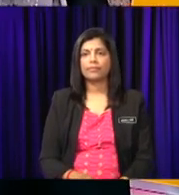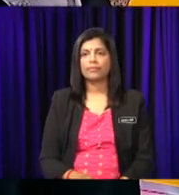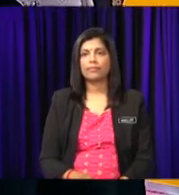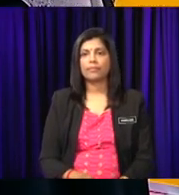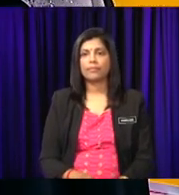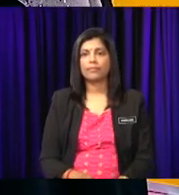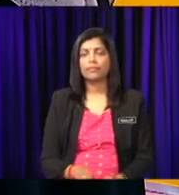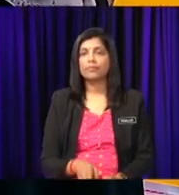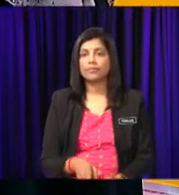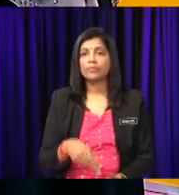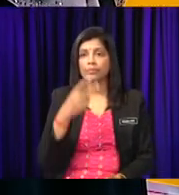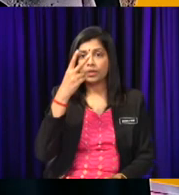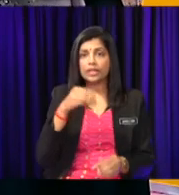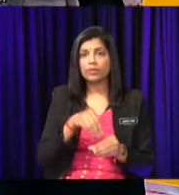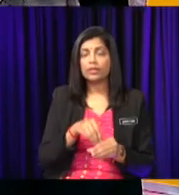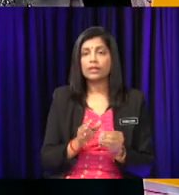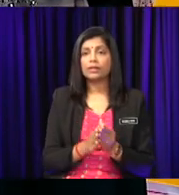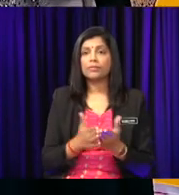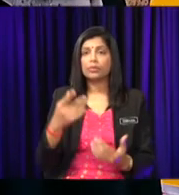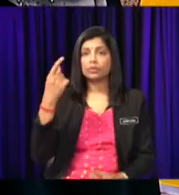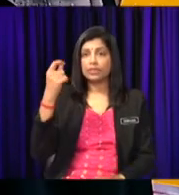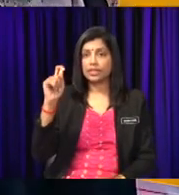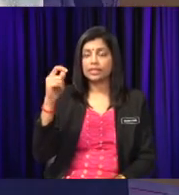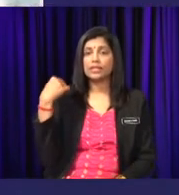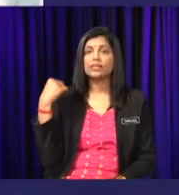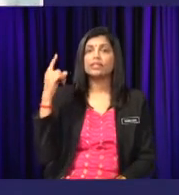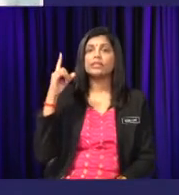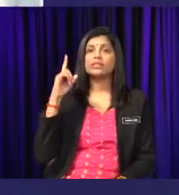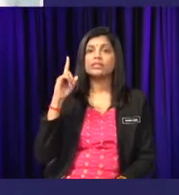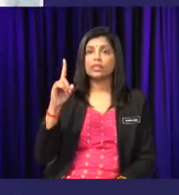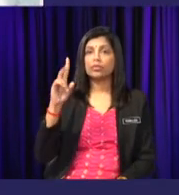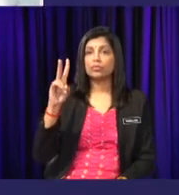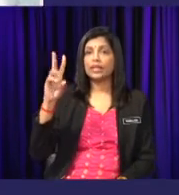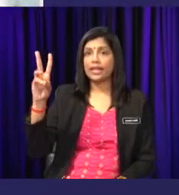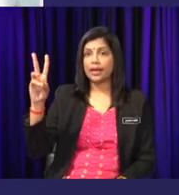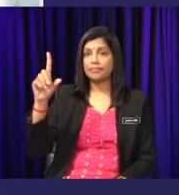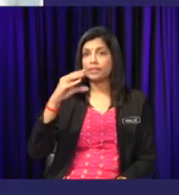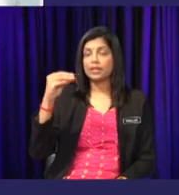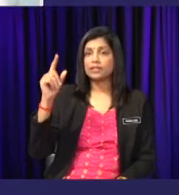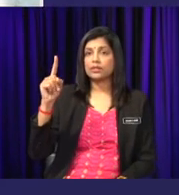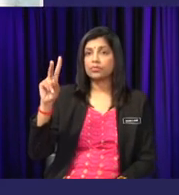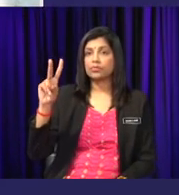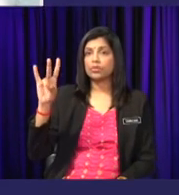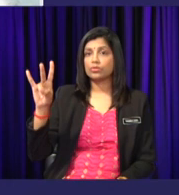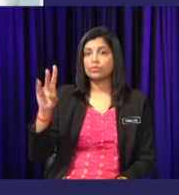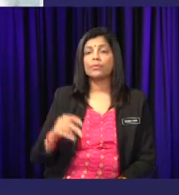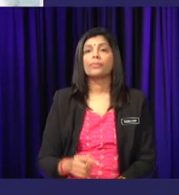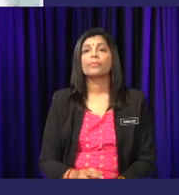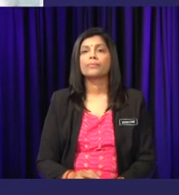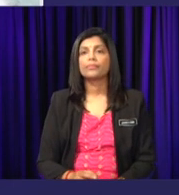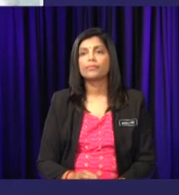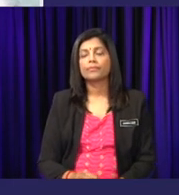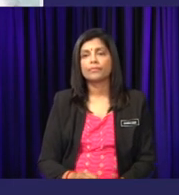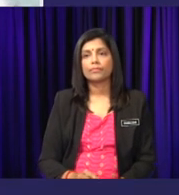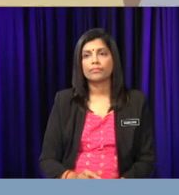rujuk lah ya 127 Baik saya nak minta murid-murid saya yang sedang berjalan